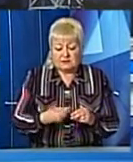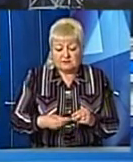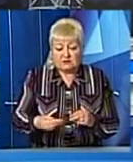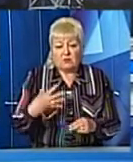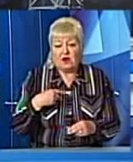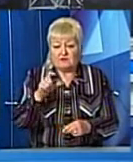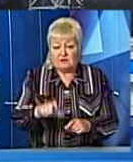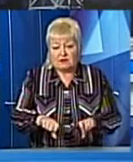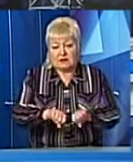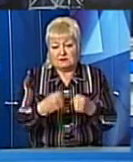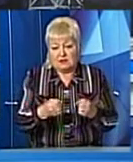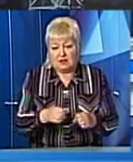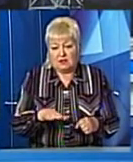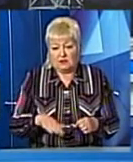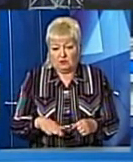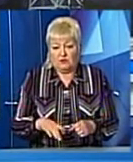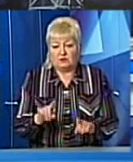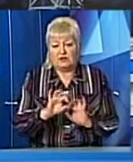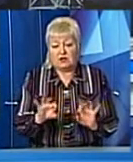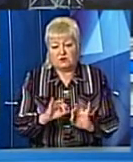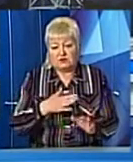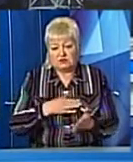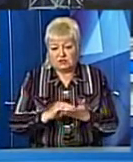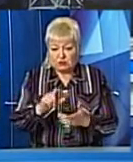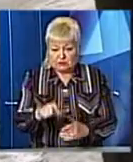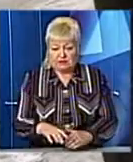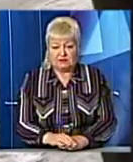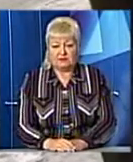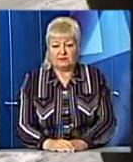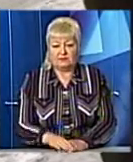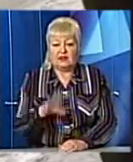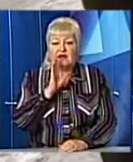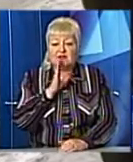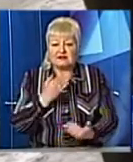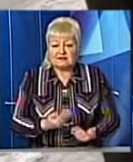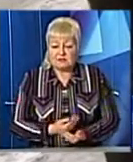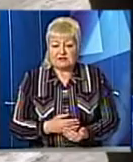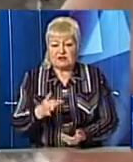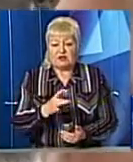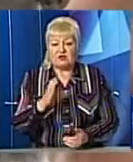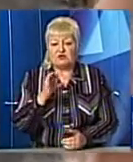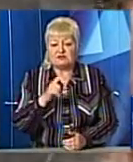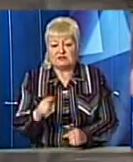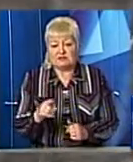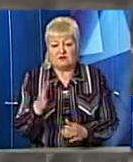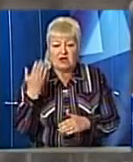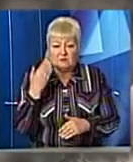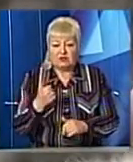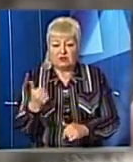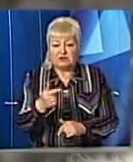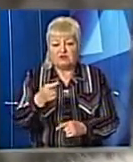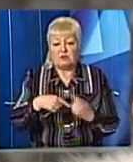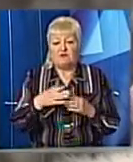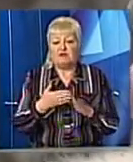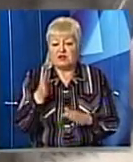ногу. Деталі цієї історії розкаже Анастасія Бахур. Лариса – мешканка району Сихів. Минулого тижня вона поверталась додому та